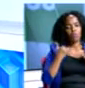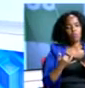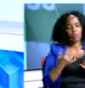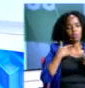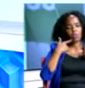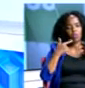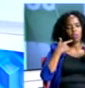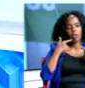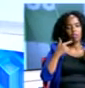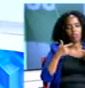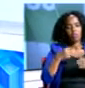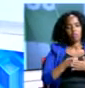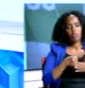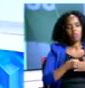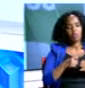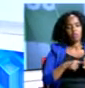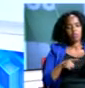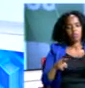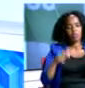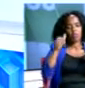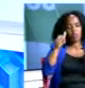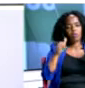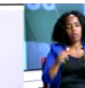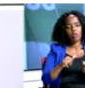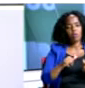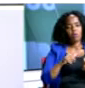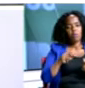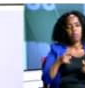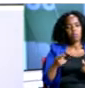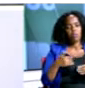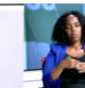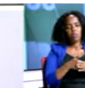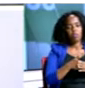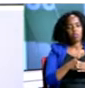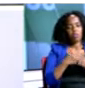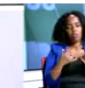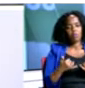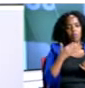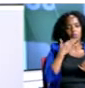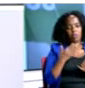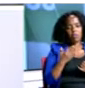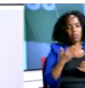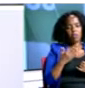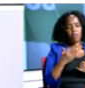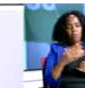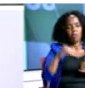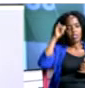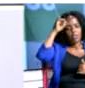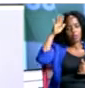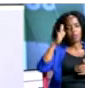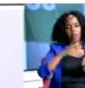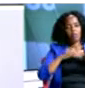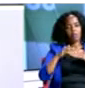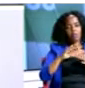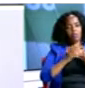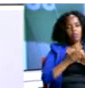caalaa jabeessanii beeksisa adda addaa osoo uummataan biraa ga'uu hin danda'amee ani baay'ee gaariidha jedha namni keenyas yeroo rakkoo